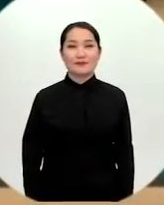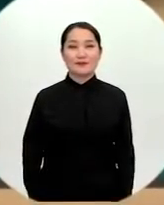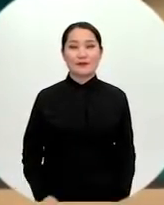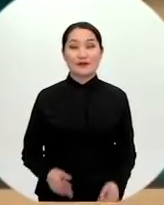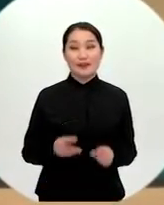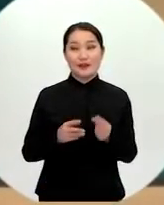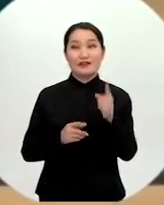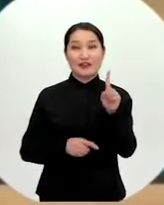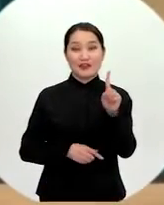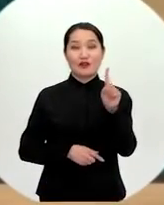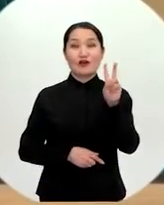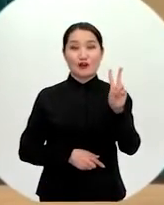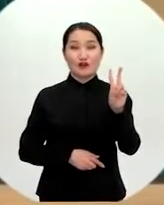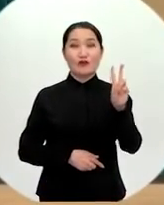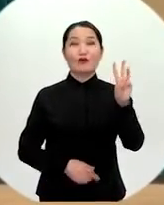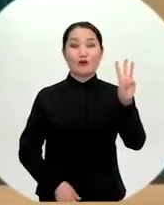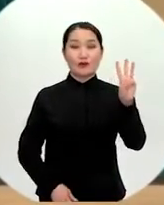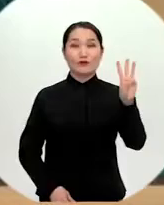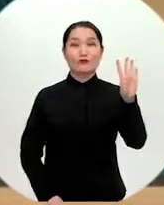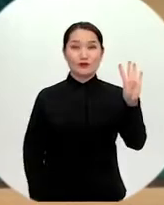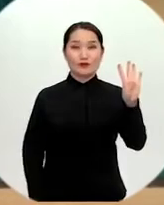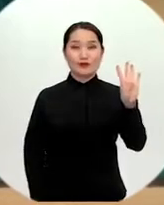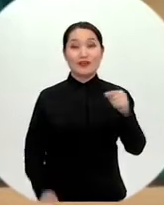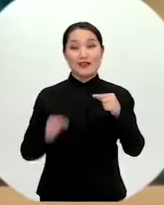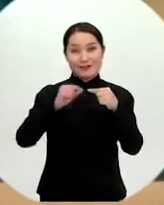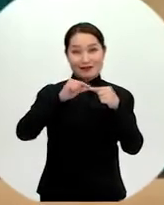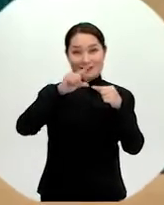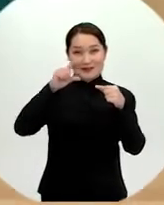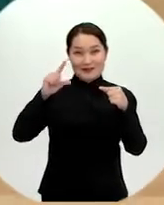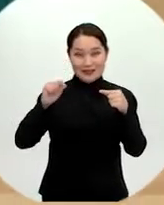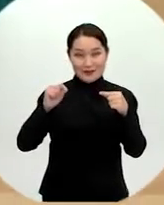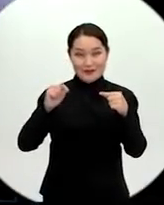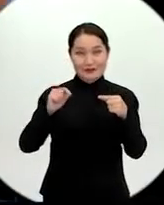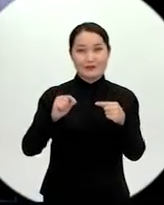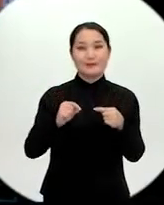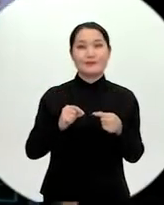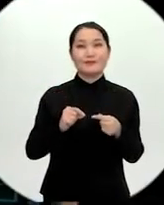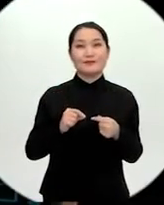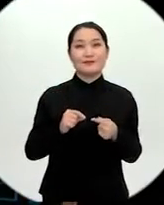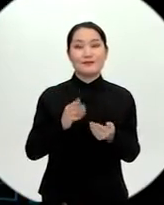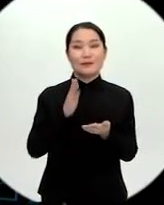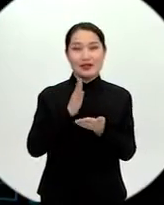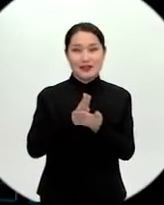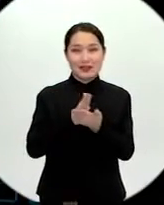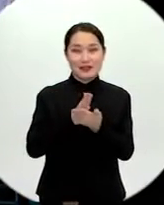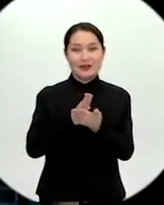ажиллахад 1 2 3 4. За дөрвөн одоо